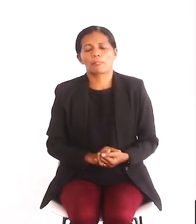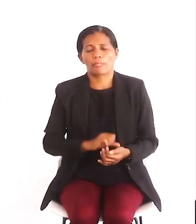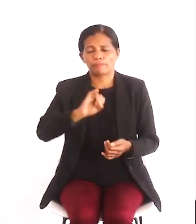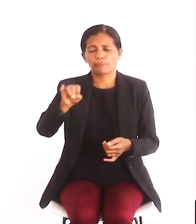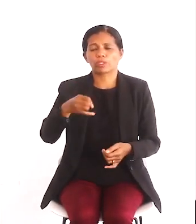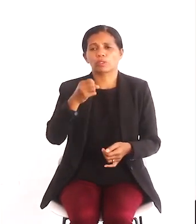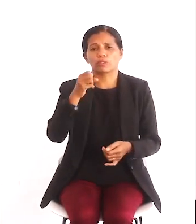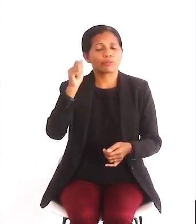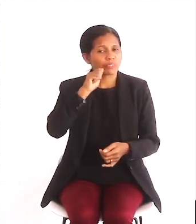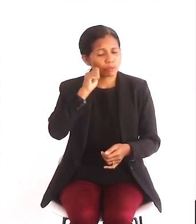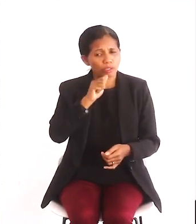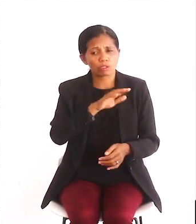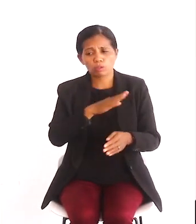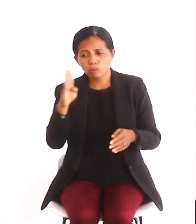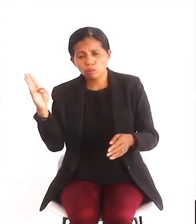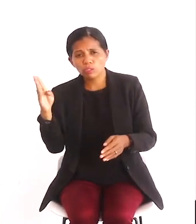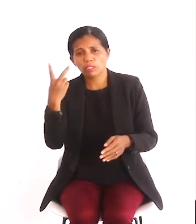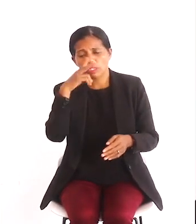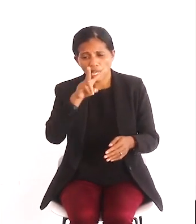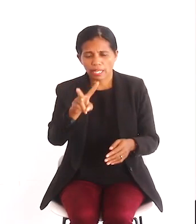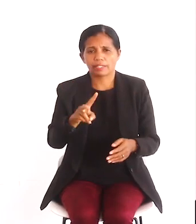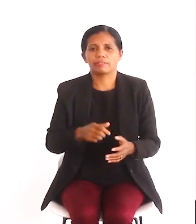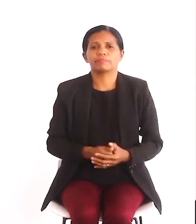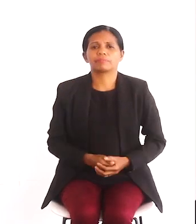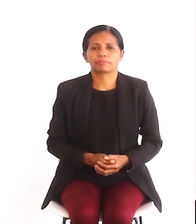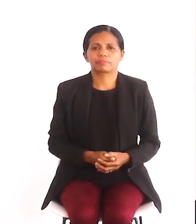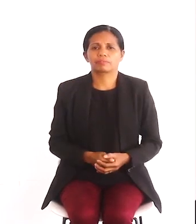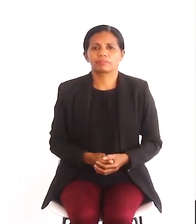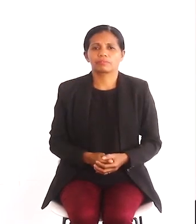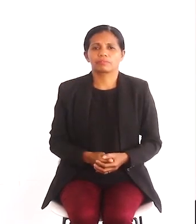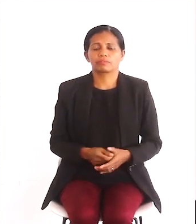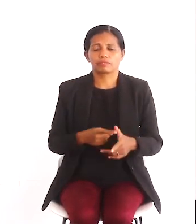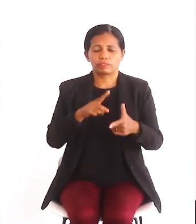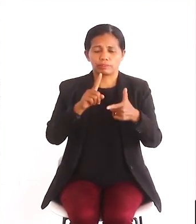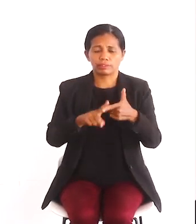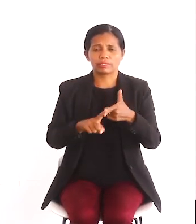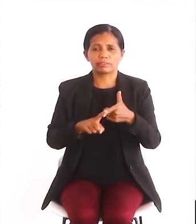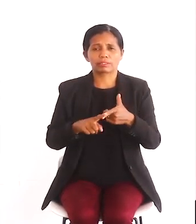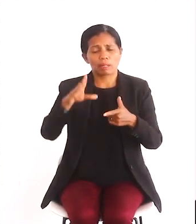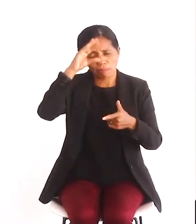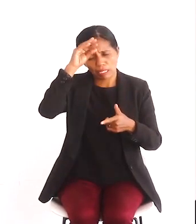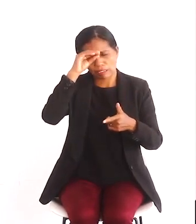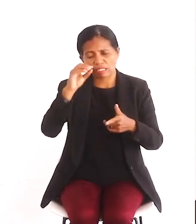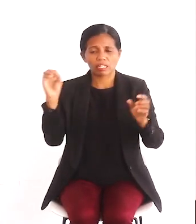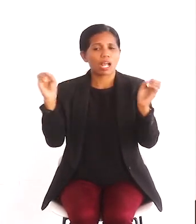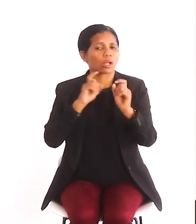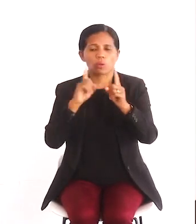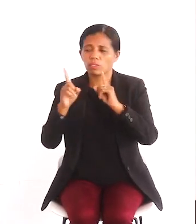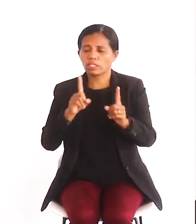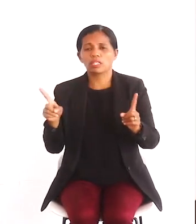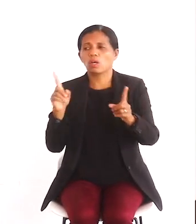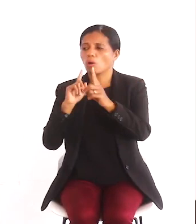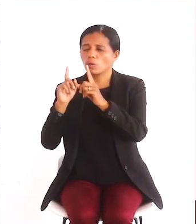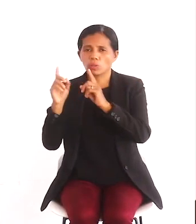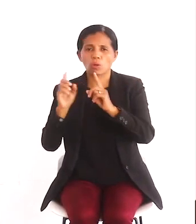bamai. Dere zanela vidru ho nenei. Titu la responde ba Zulia ni hahalo. Hare nini